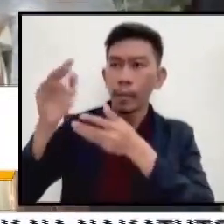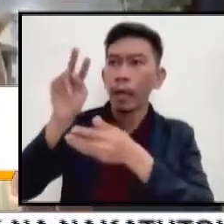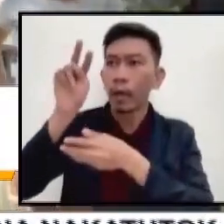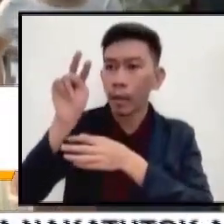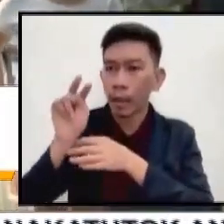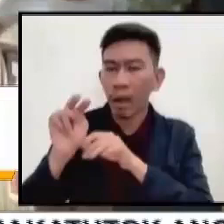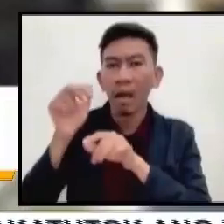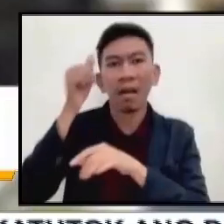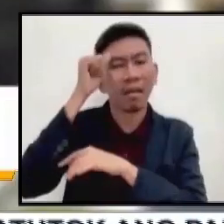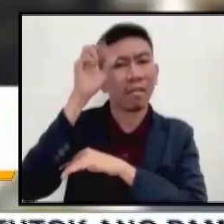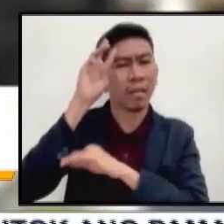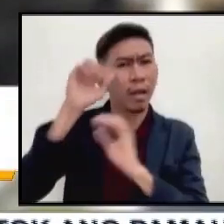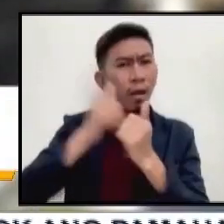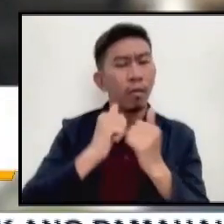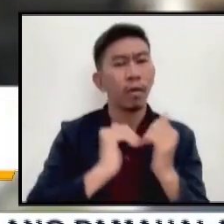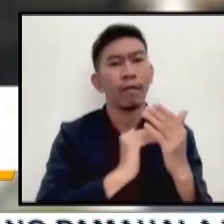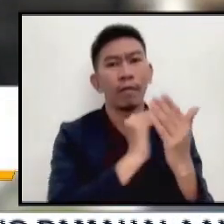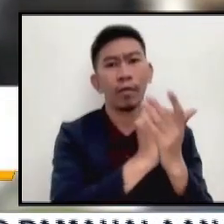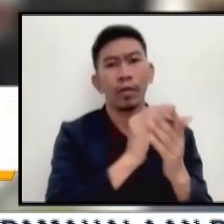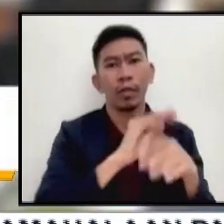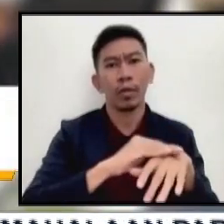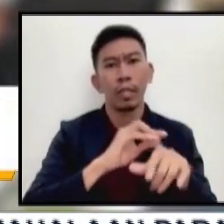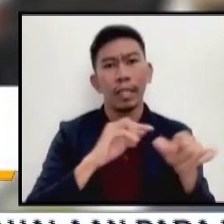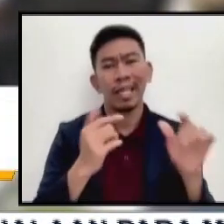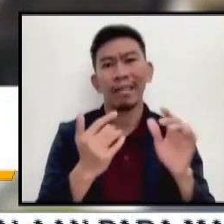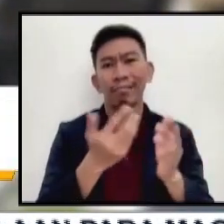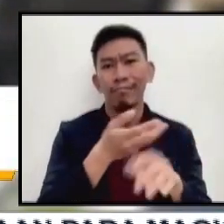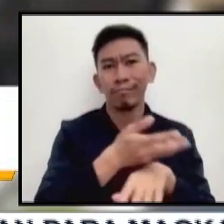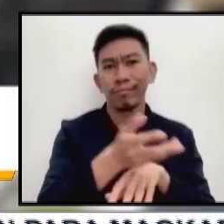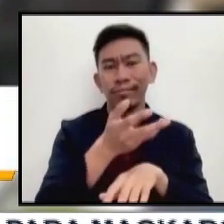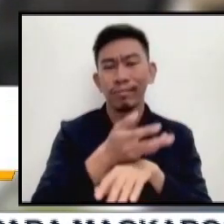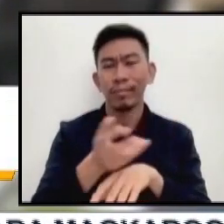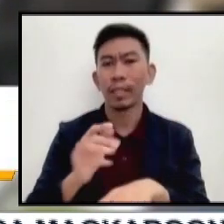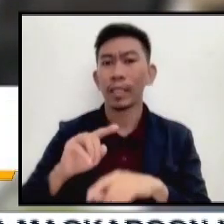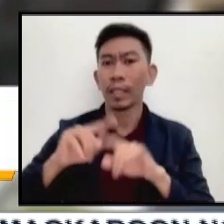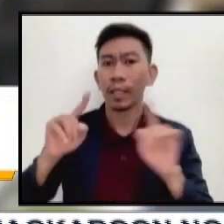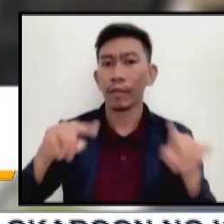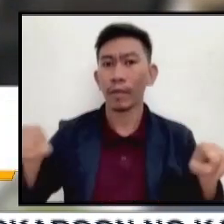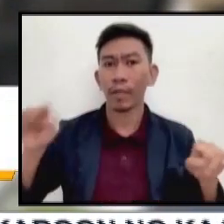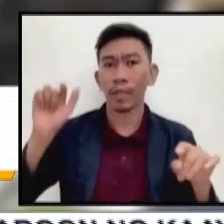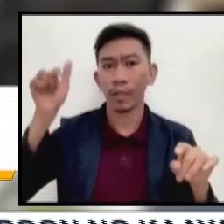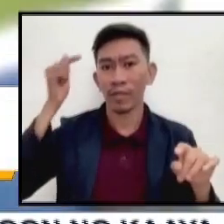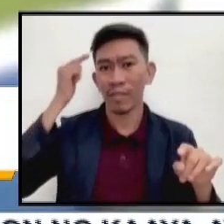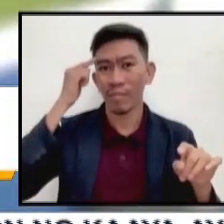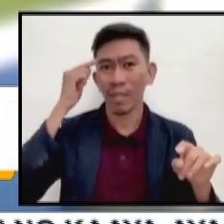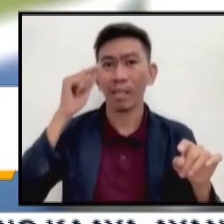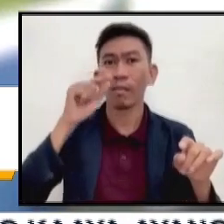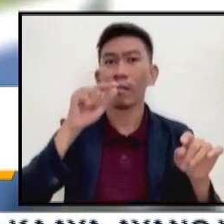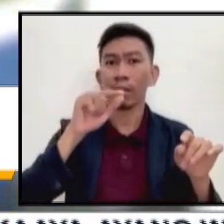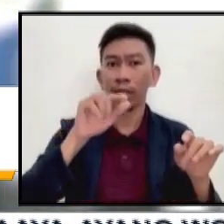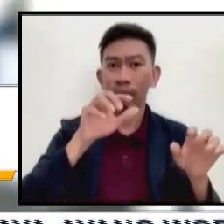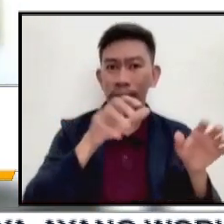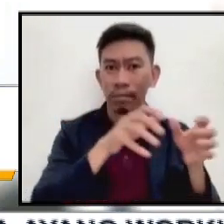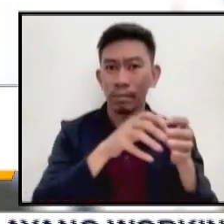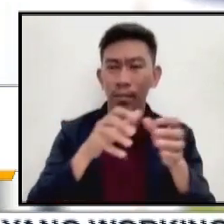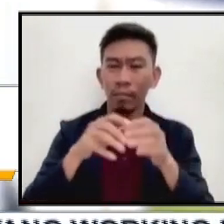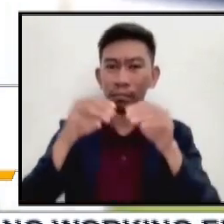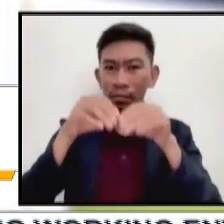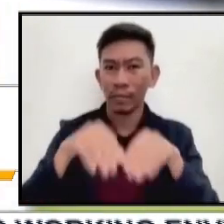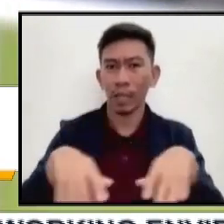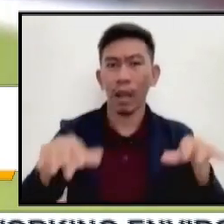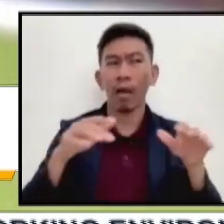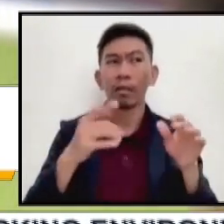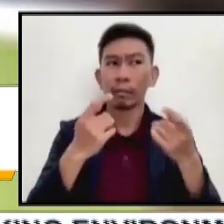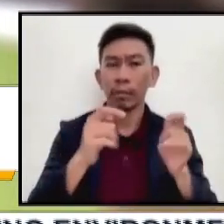sa online scams. Ilang ahensya ng gobyerno ang tinatangkang atake ng mga cyber criminals, gaya ng Philippine Coast Guard